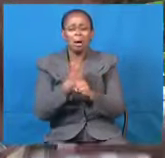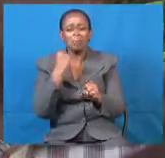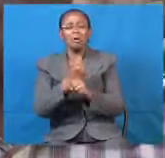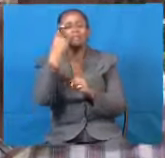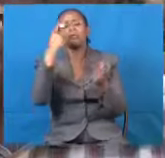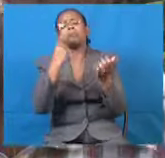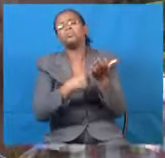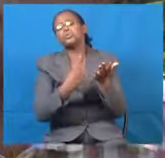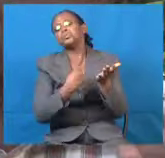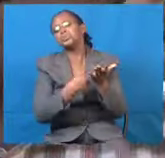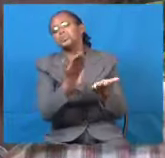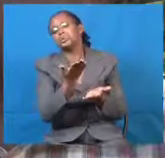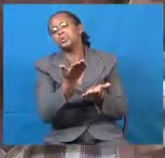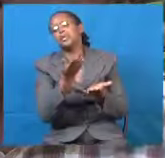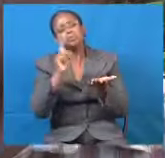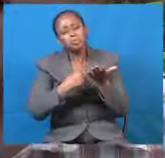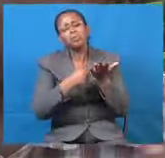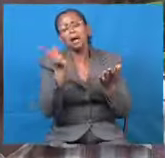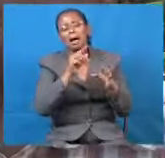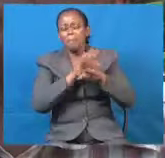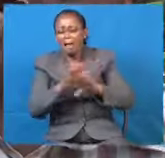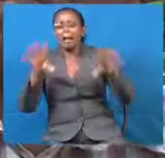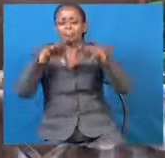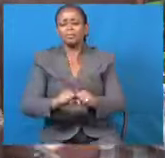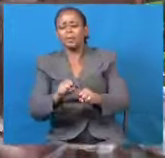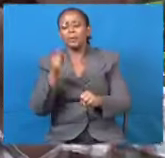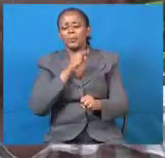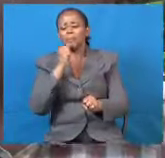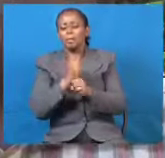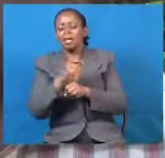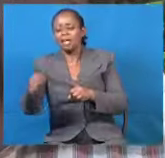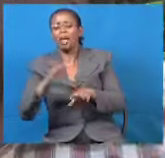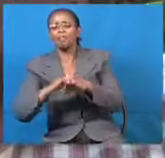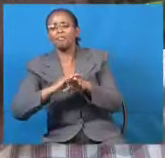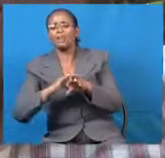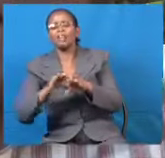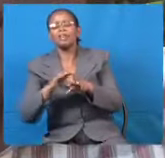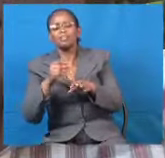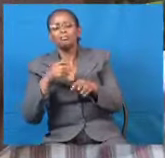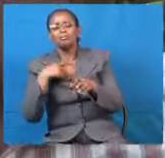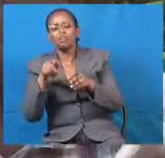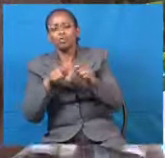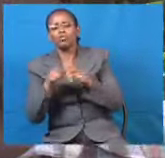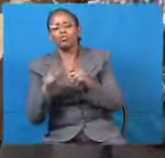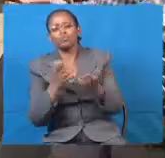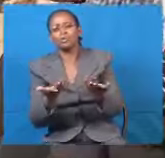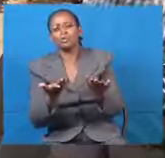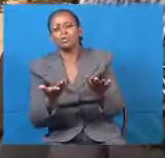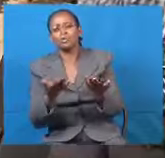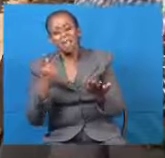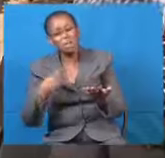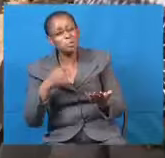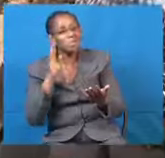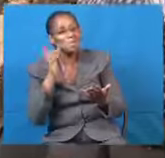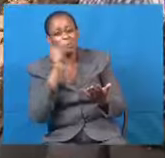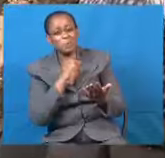walik kuwa ni wafik kazi Wa hao wabe beru ambao wali wany yangan mashaba yao na sasa wakawak mwan yangu